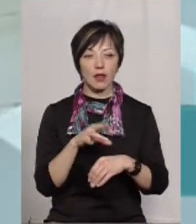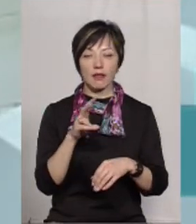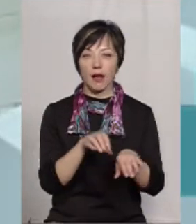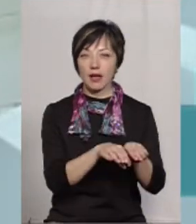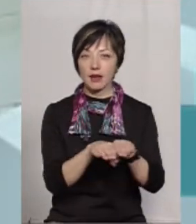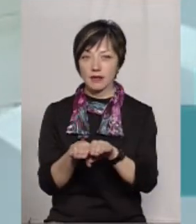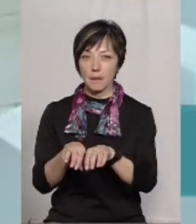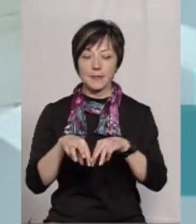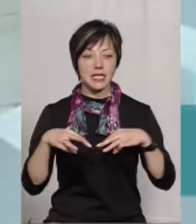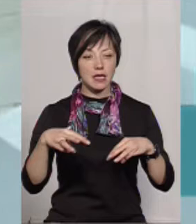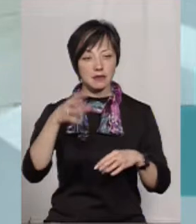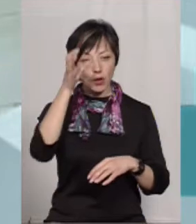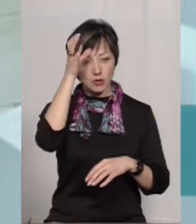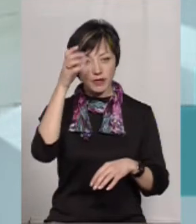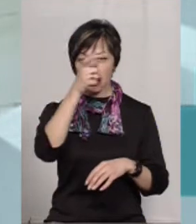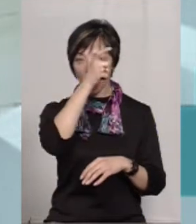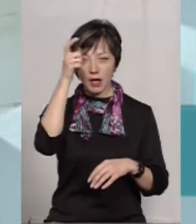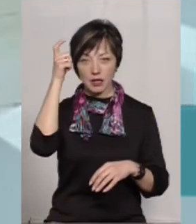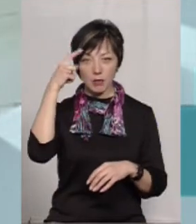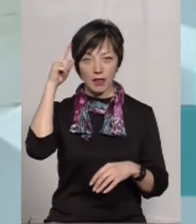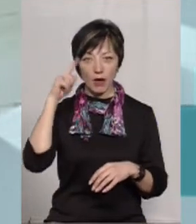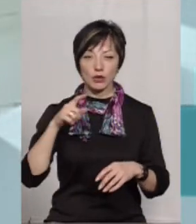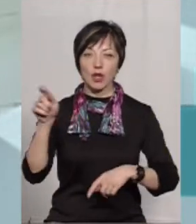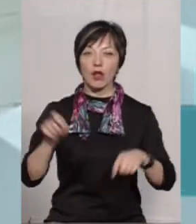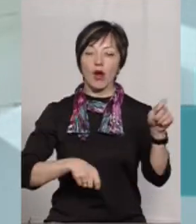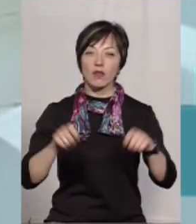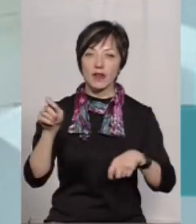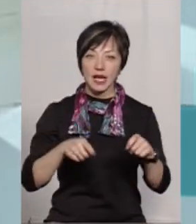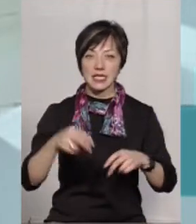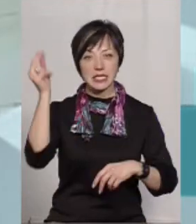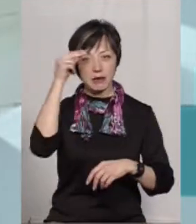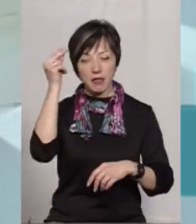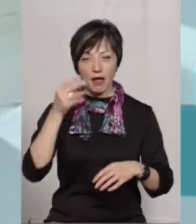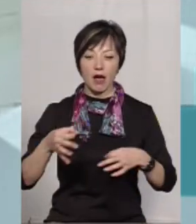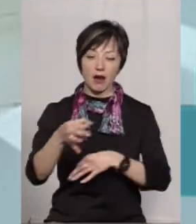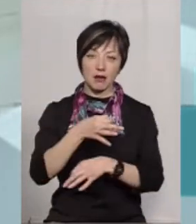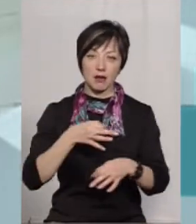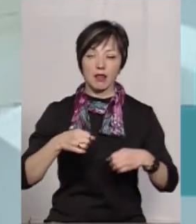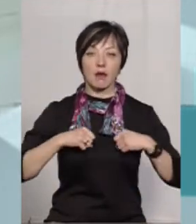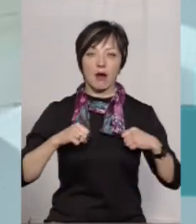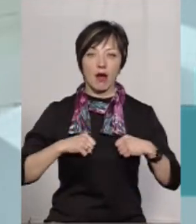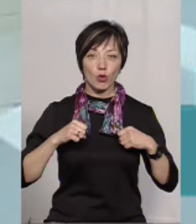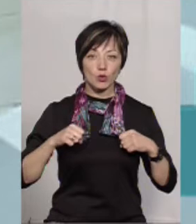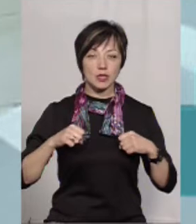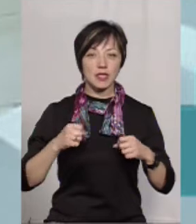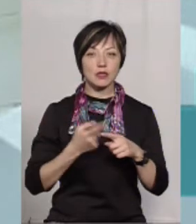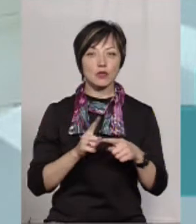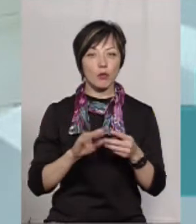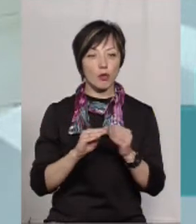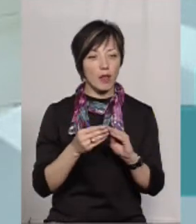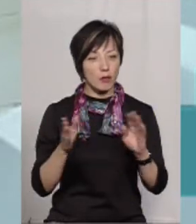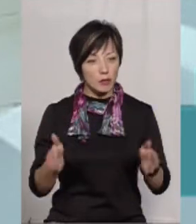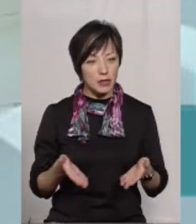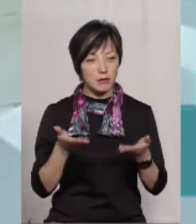рівні Міністерства освіти, Академії наук, і з колегами на конференціях, семінарах, будь-де, намагаюся цю